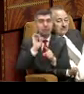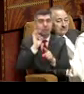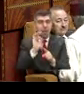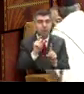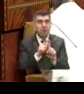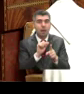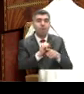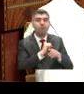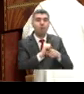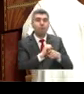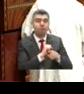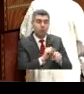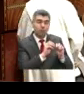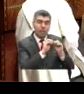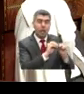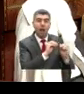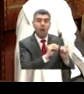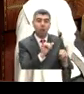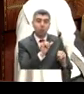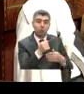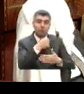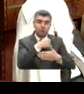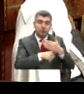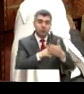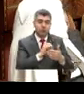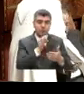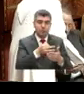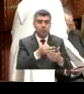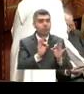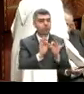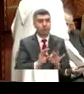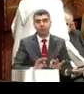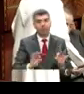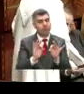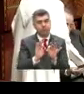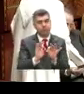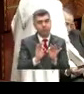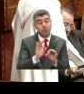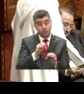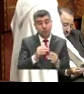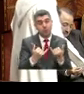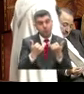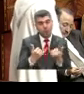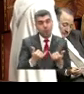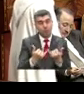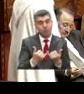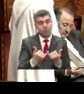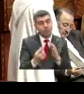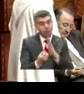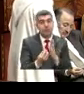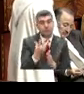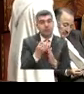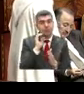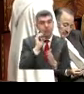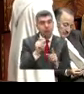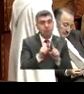مكونة؟ هل لم يحن الوقت لكي نقوم بتكوين مولدات خاصة تقليديات؟